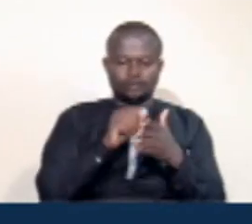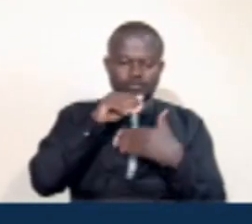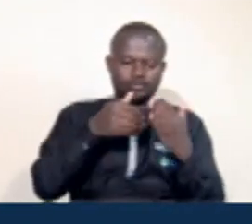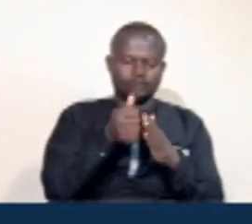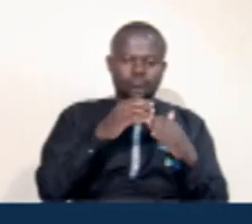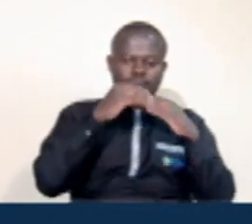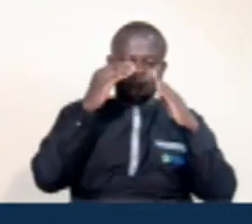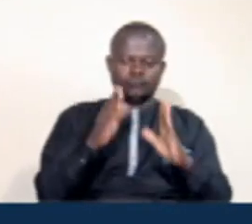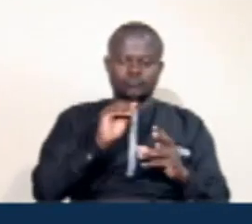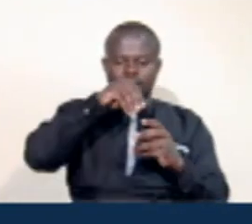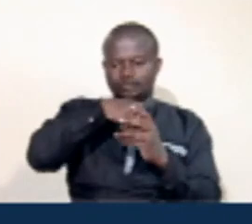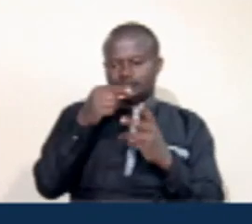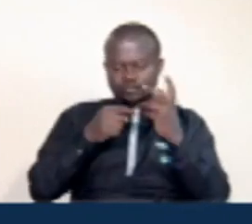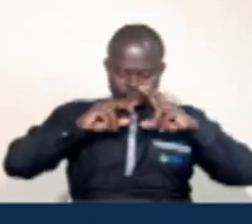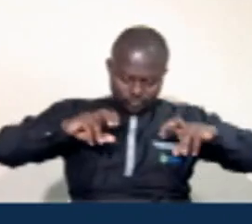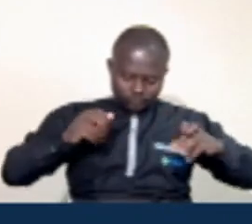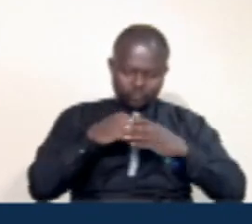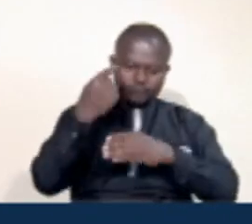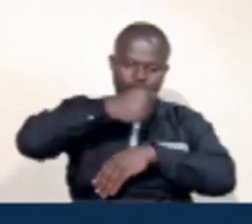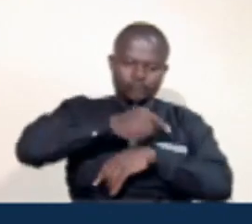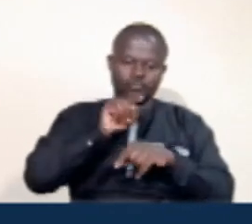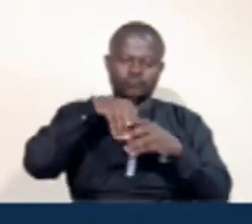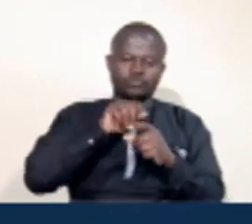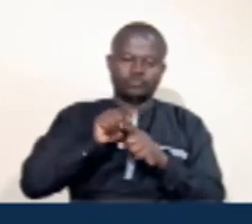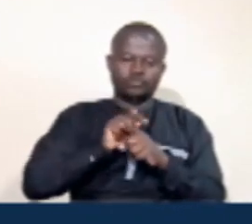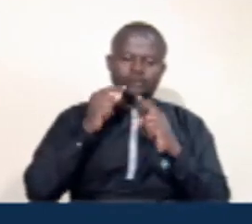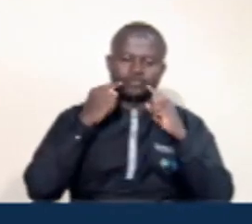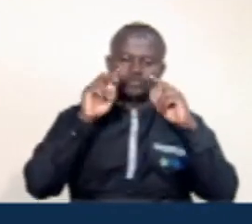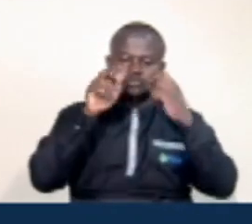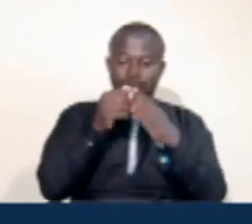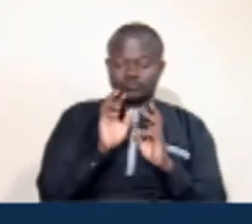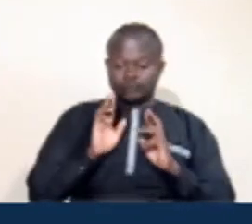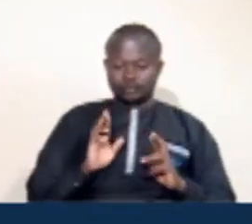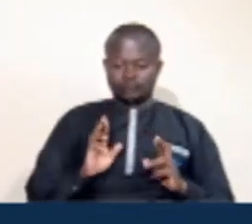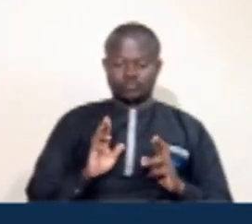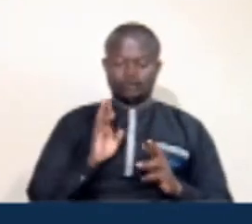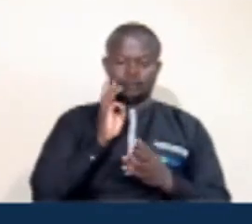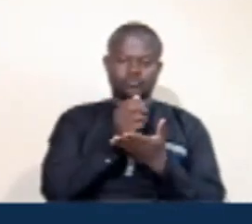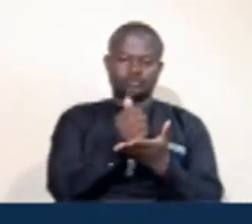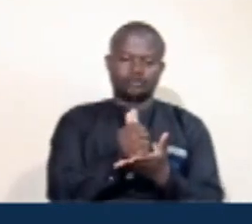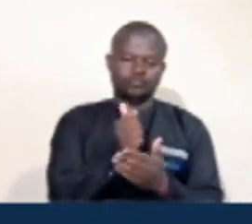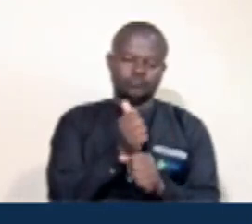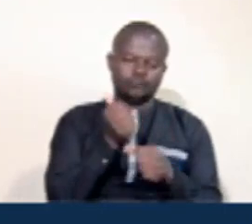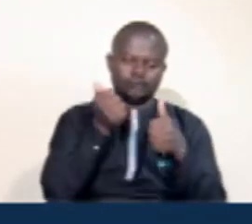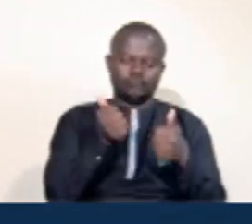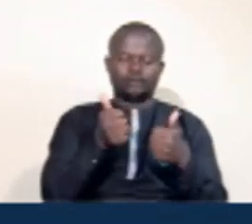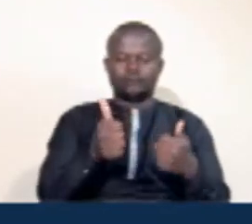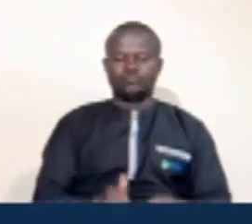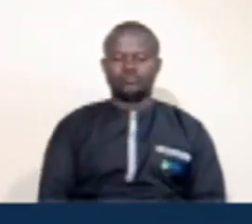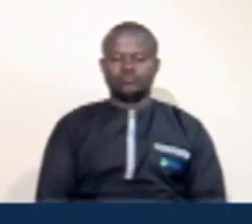by'abo bayobora biri mu byizweho uyu munsi. Abitabiriye amahugurwa bakaba bavuga ko bizeye ko azabafasha kunoza akazi kabo.